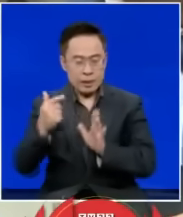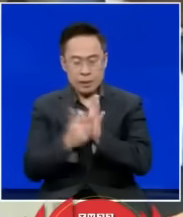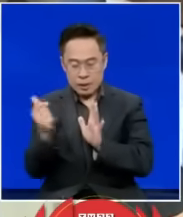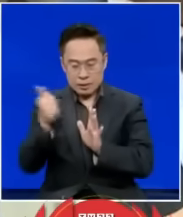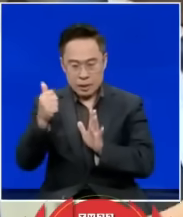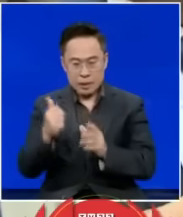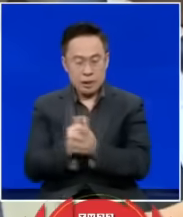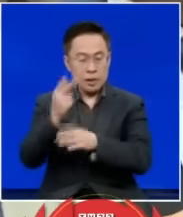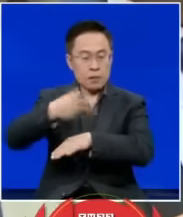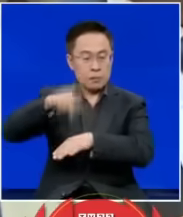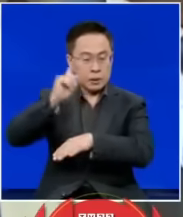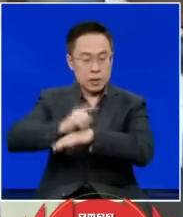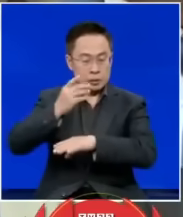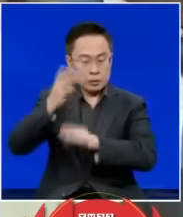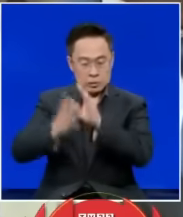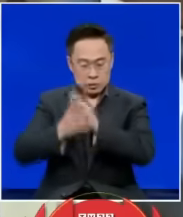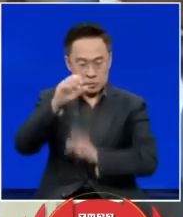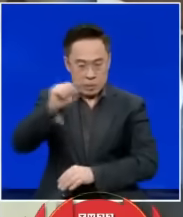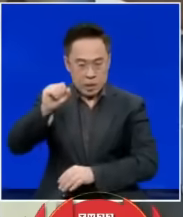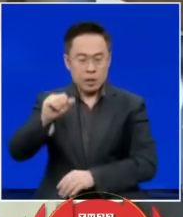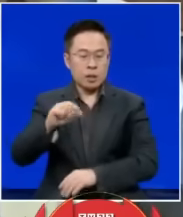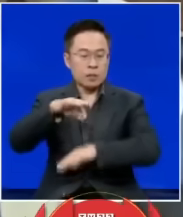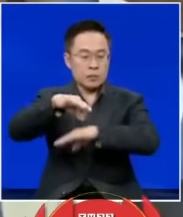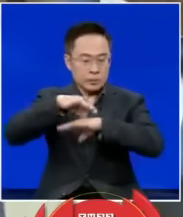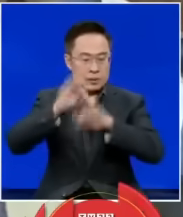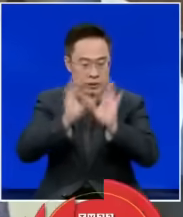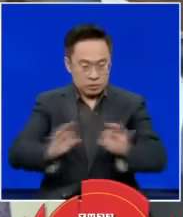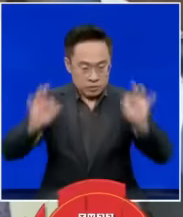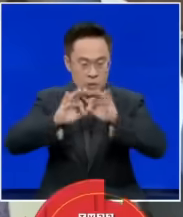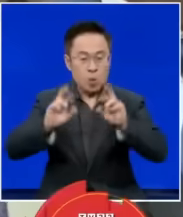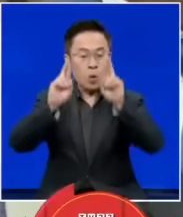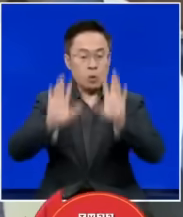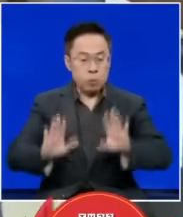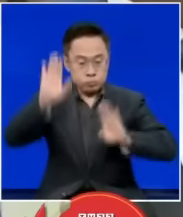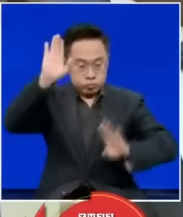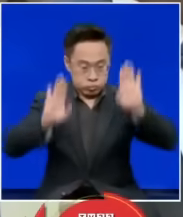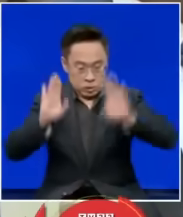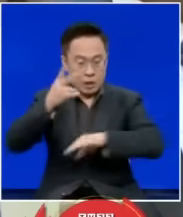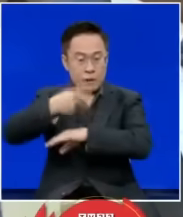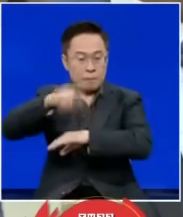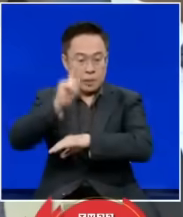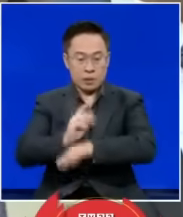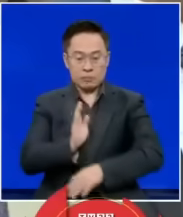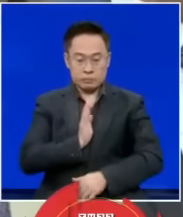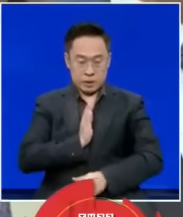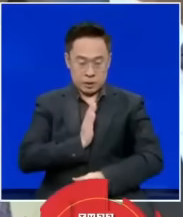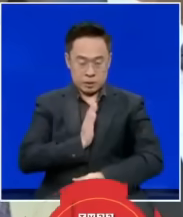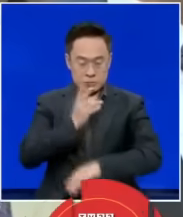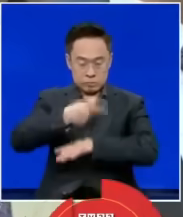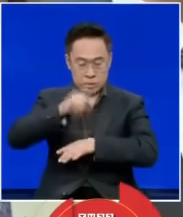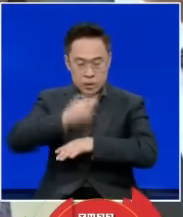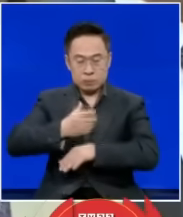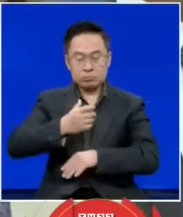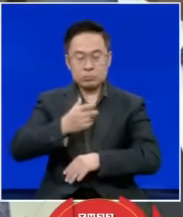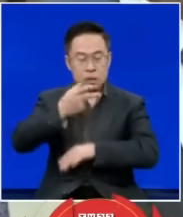ทนราษฎรเป็นตำแหน่งอันทรงเกียรติเป็น3เสาหลักของประชาธิปไตยประธานสภาต้องมีความเป็นกลางไม่สามารถให้มีอำนาจใ